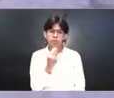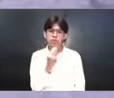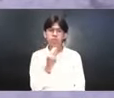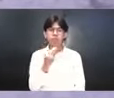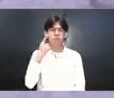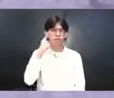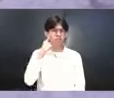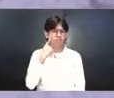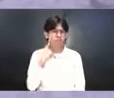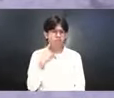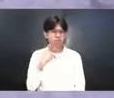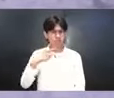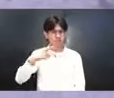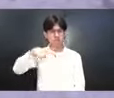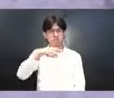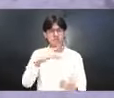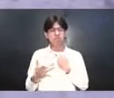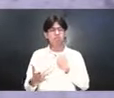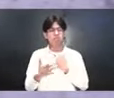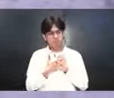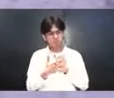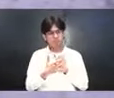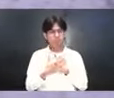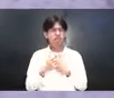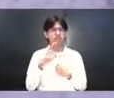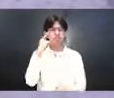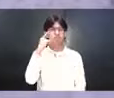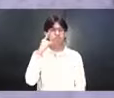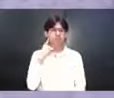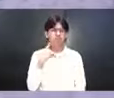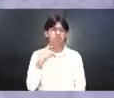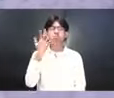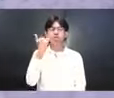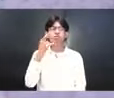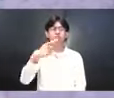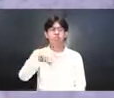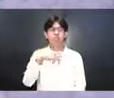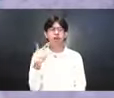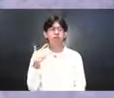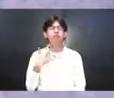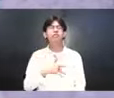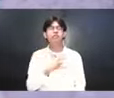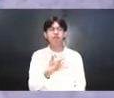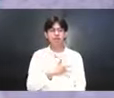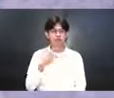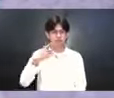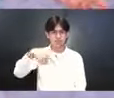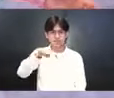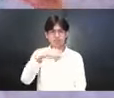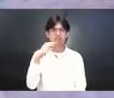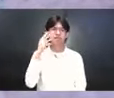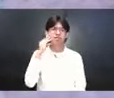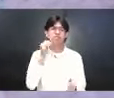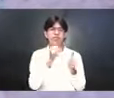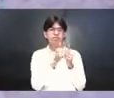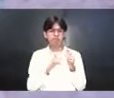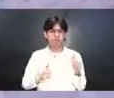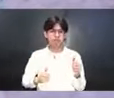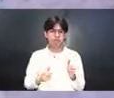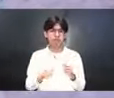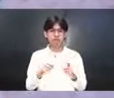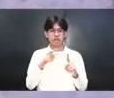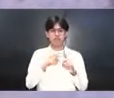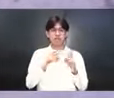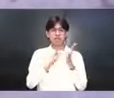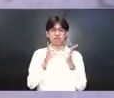umiiyak. Bakit? Damang-dama nila na sila ang kinakausap ni